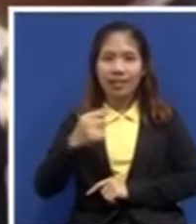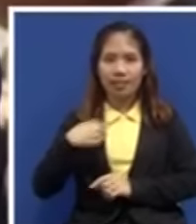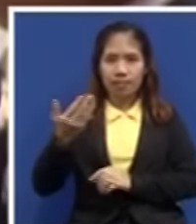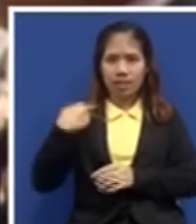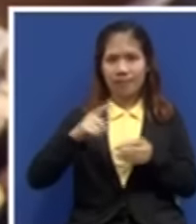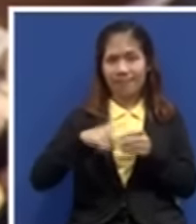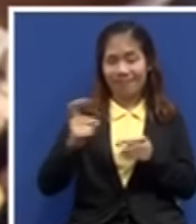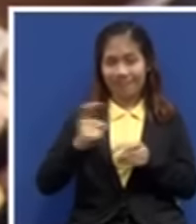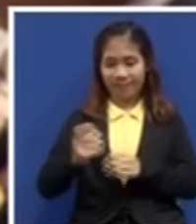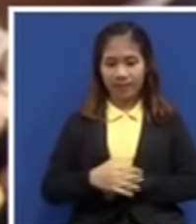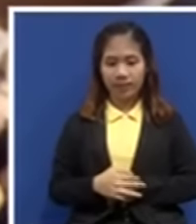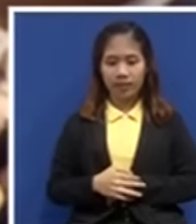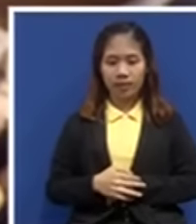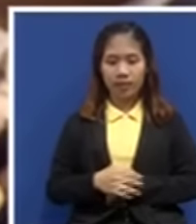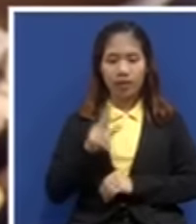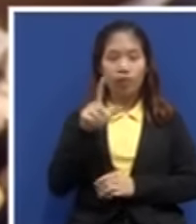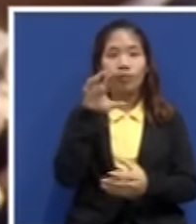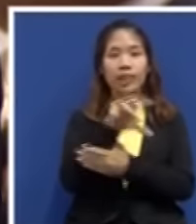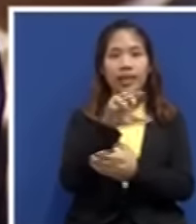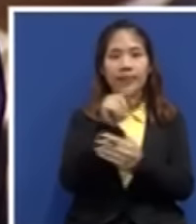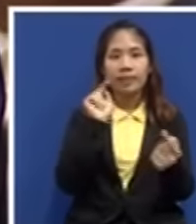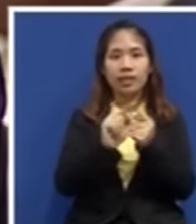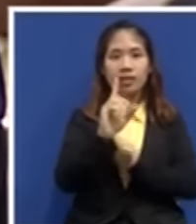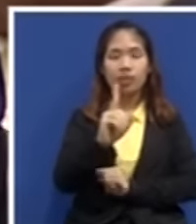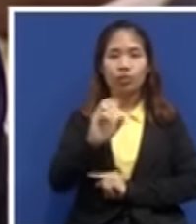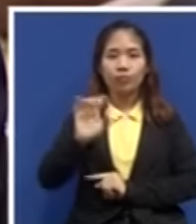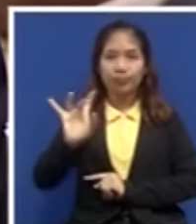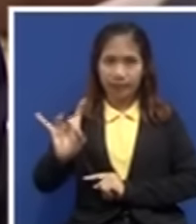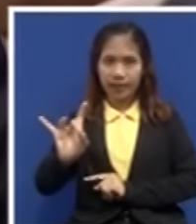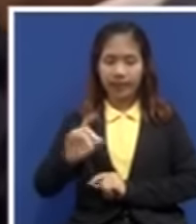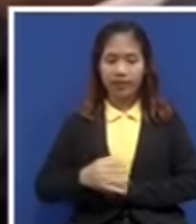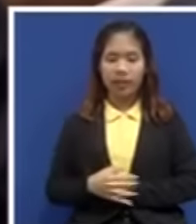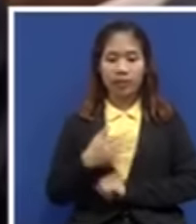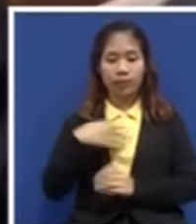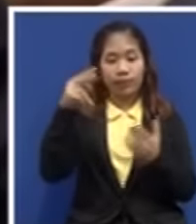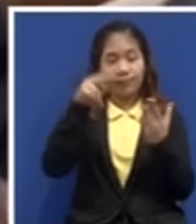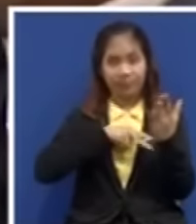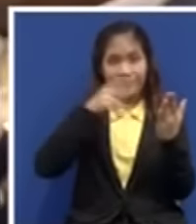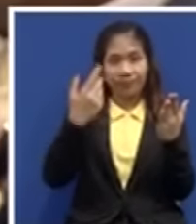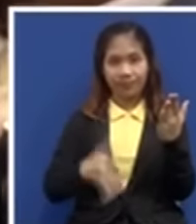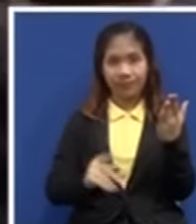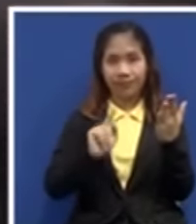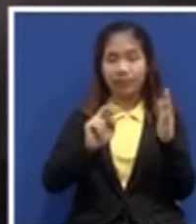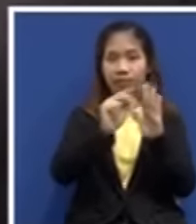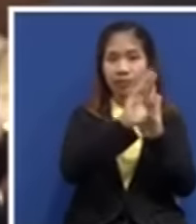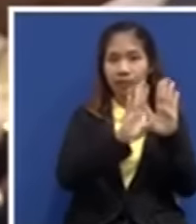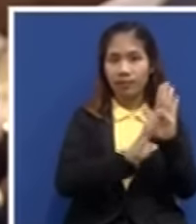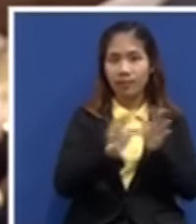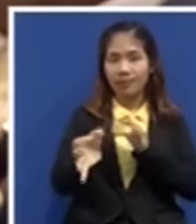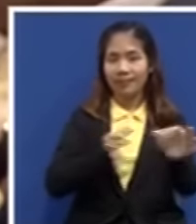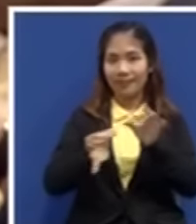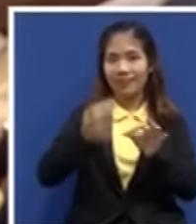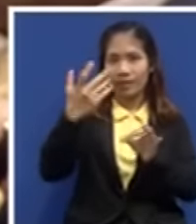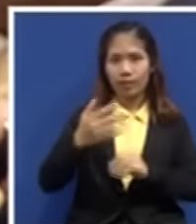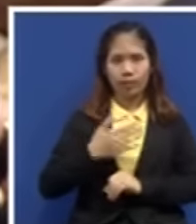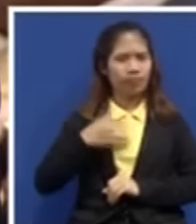ครับคือข้อบังคับที่108เนี่ยนะฮะผมได้อ่านดูแล้วนะฮะนโยบายที่แถลงแล้ว